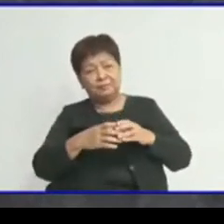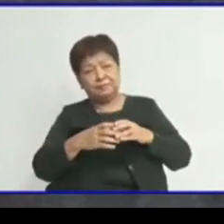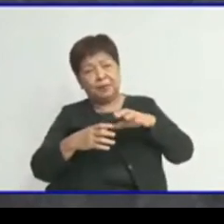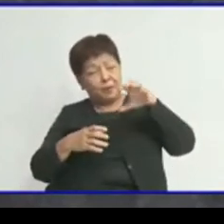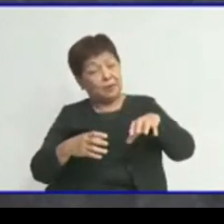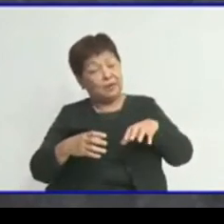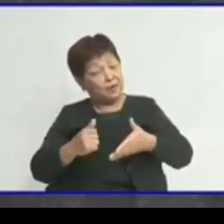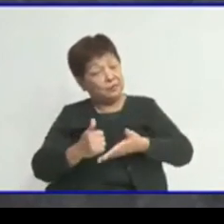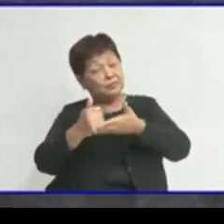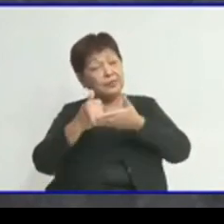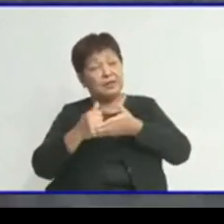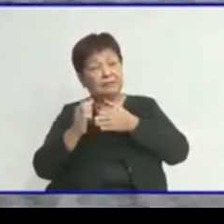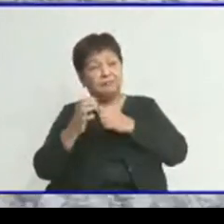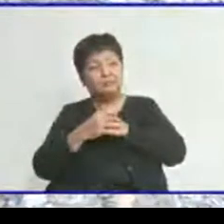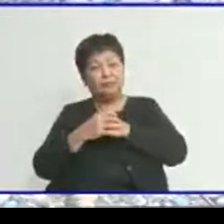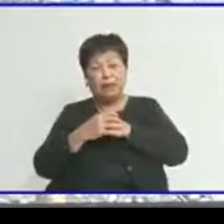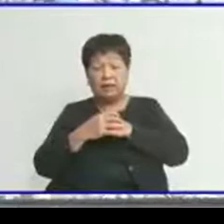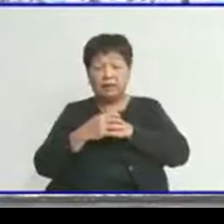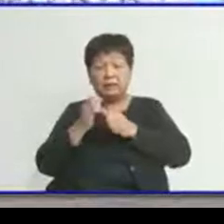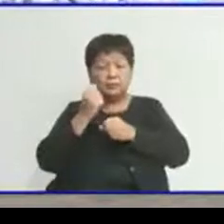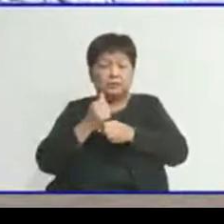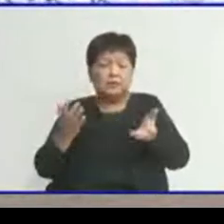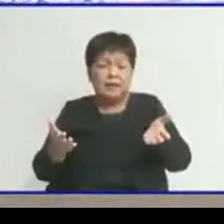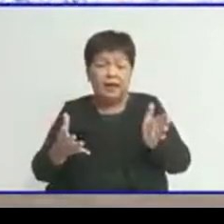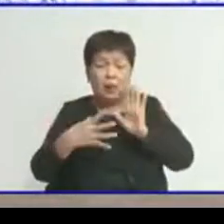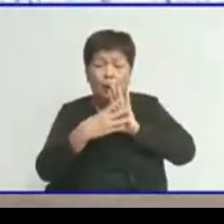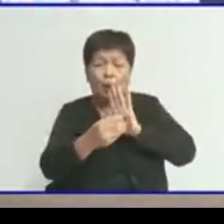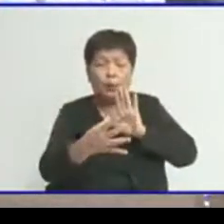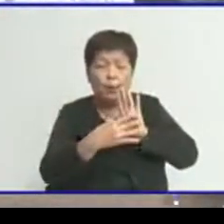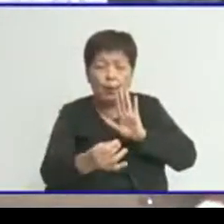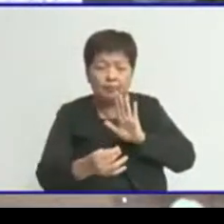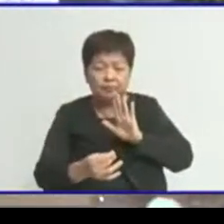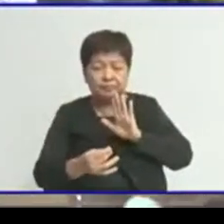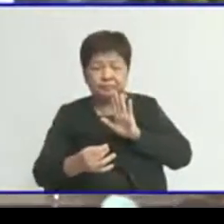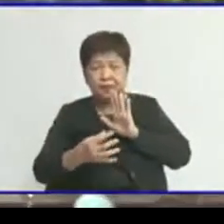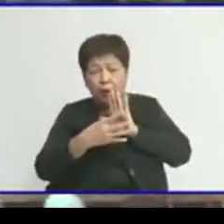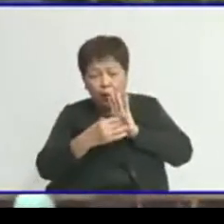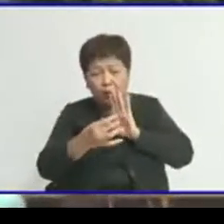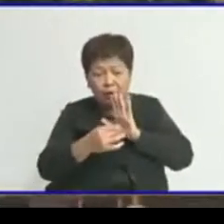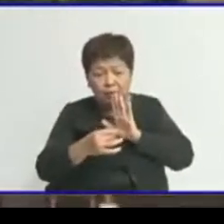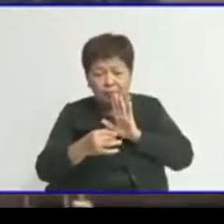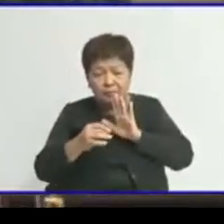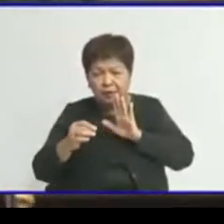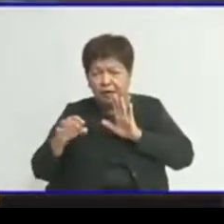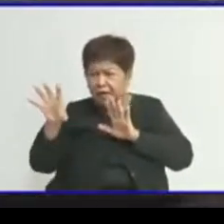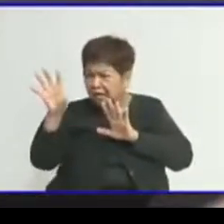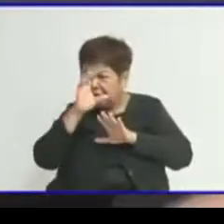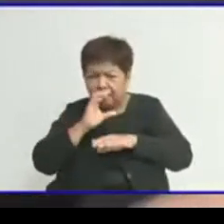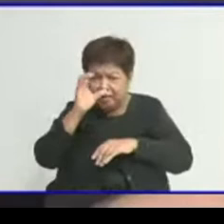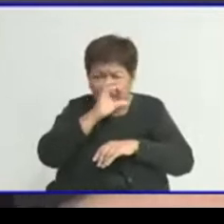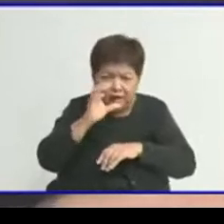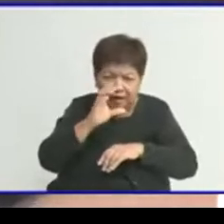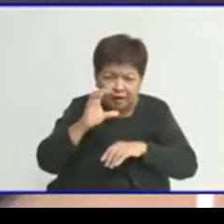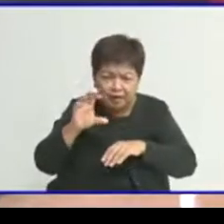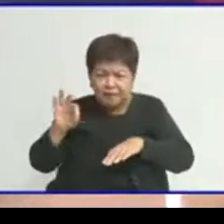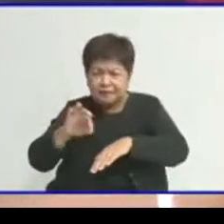ก็ได้มีการเข้าไปจัดอบรมจัดหาอุปกรณ์และมองหาตลาดสำหรับฝีมือให้กับกลุ่มผู้ลี้ภัยและมา